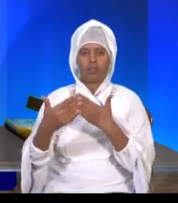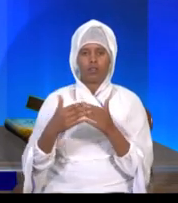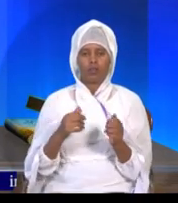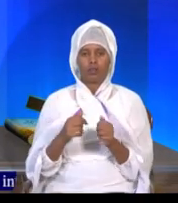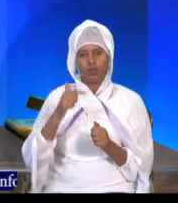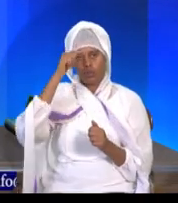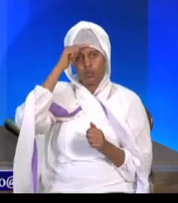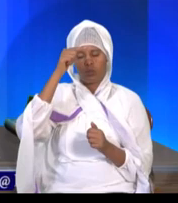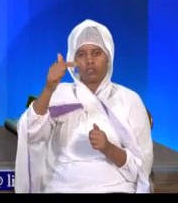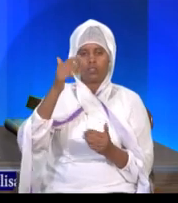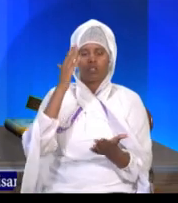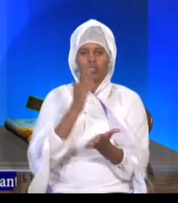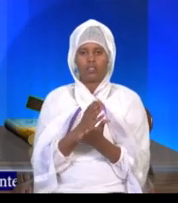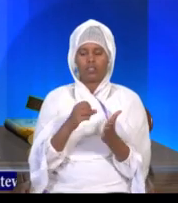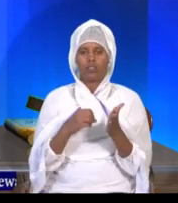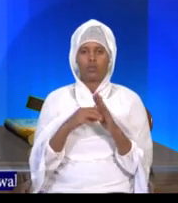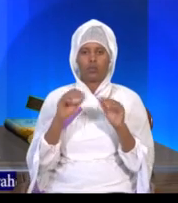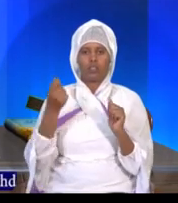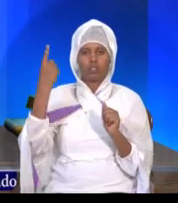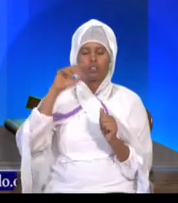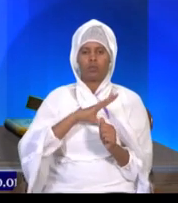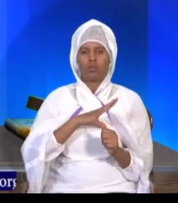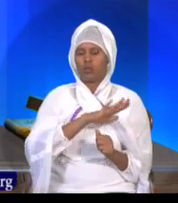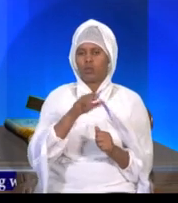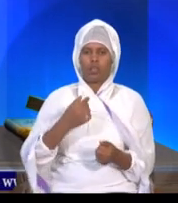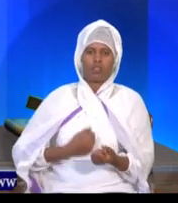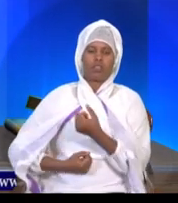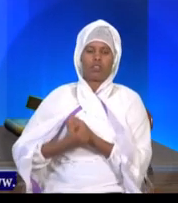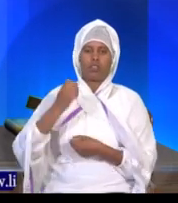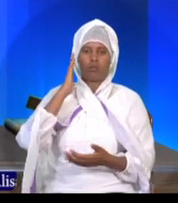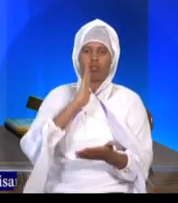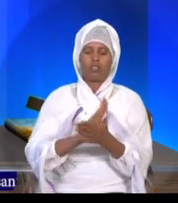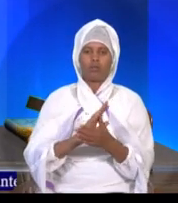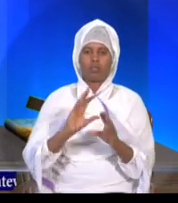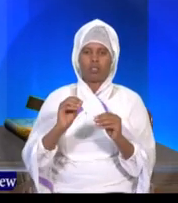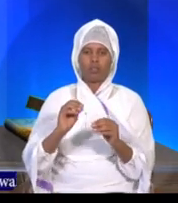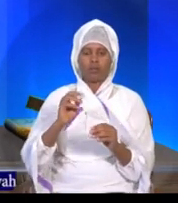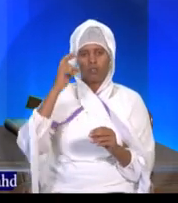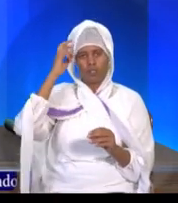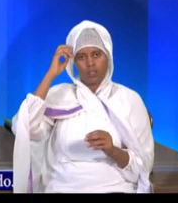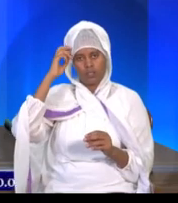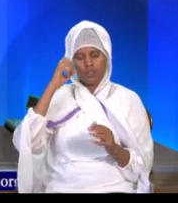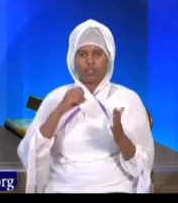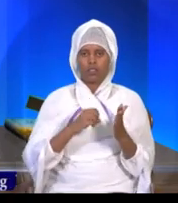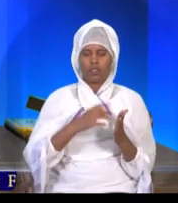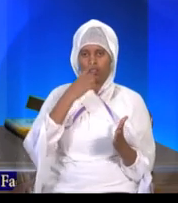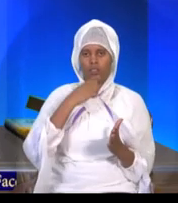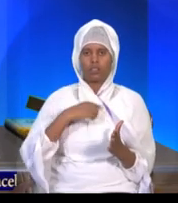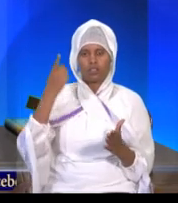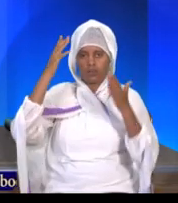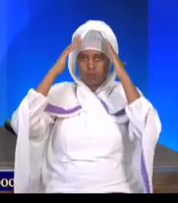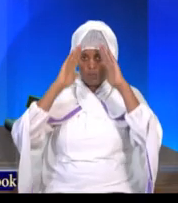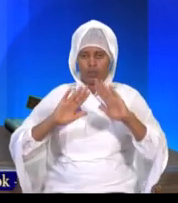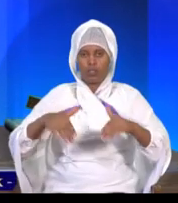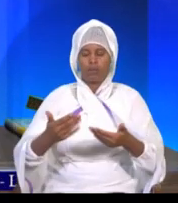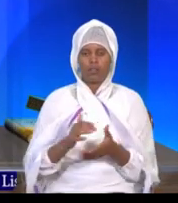بيلو أمونن صادقن سلزخوانا زابير نبزول لحتياتنا يقرأ بلدنا أمو حتياتنا ننسح إلو